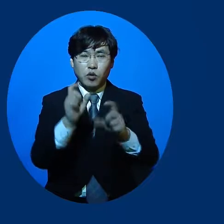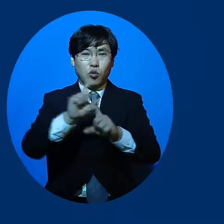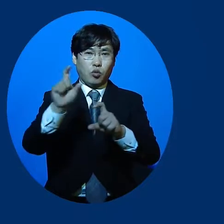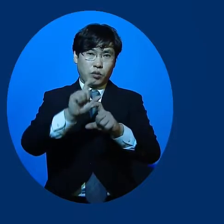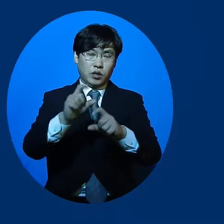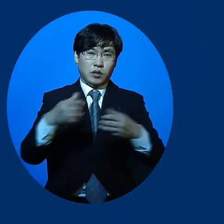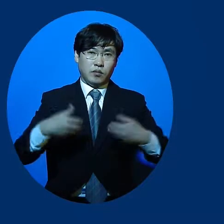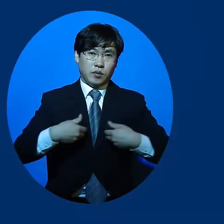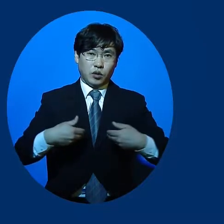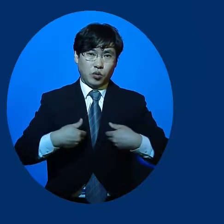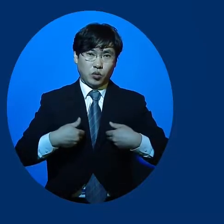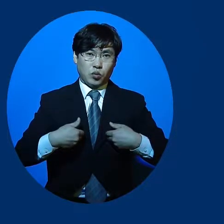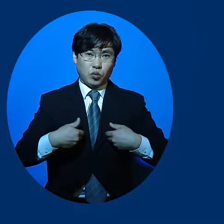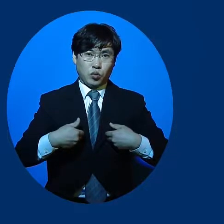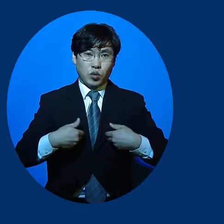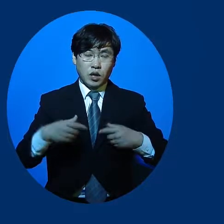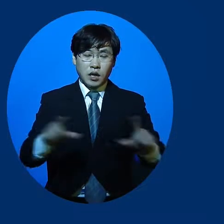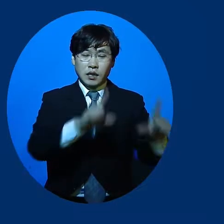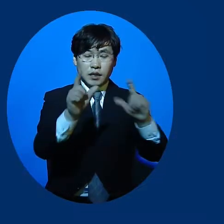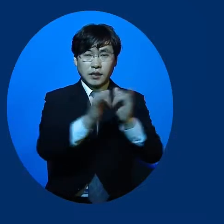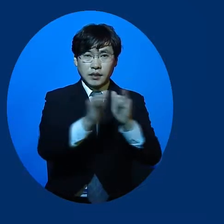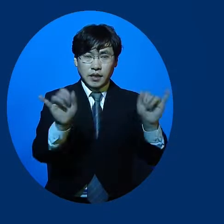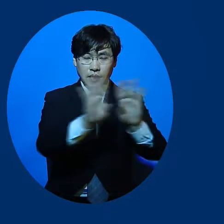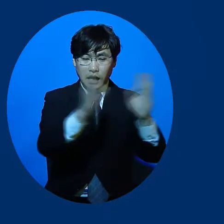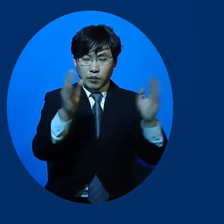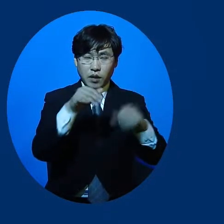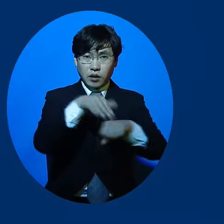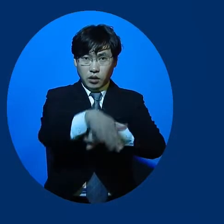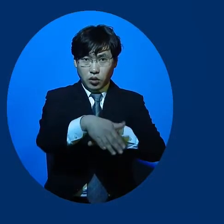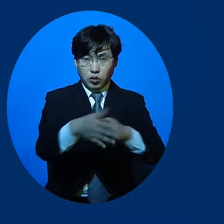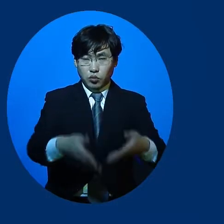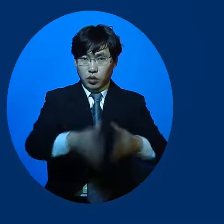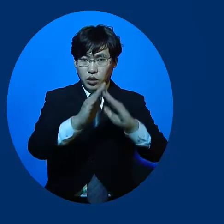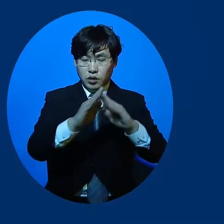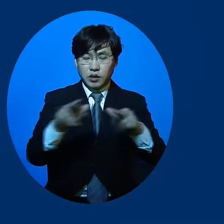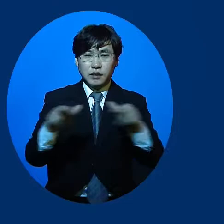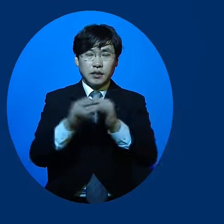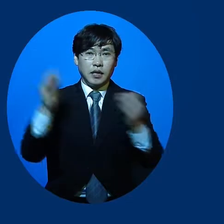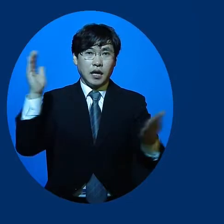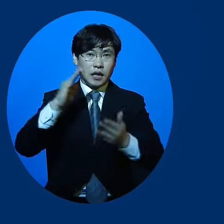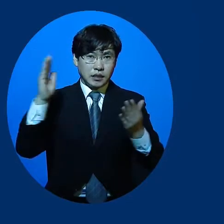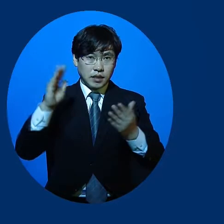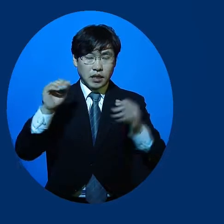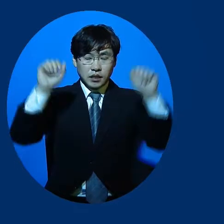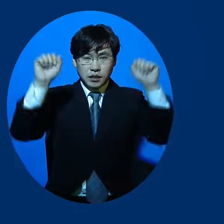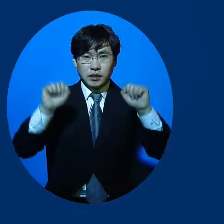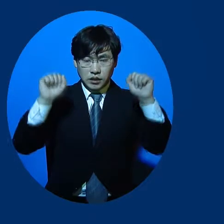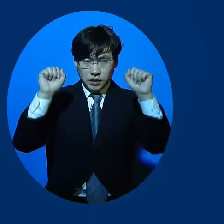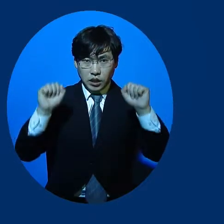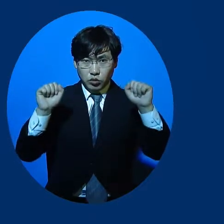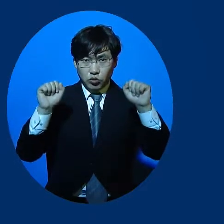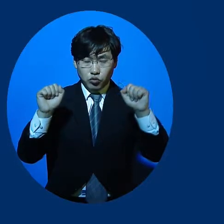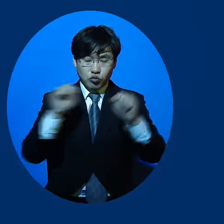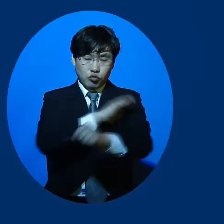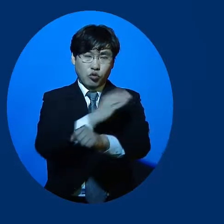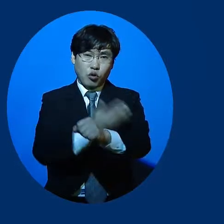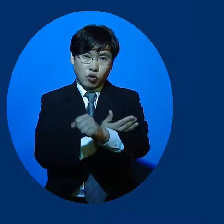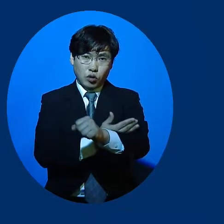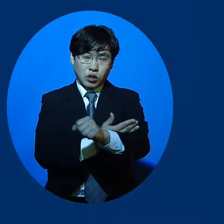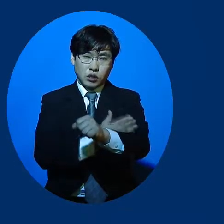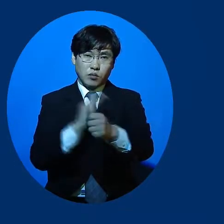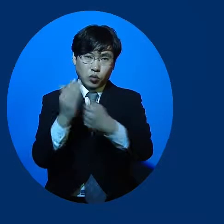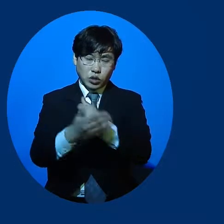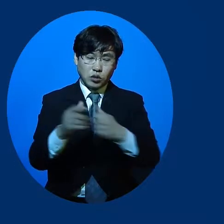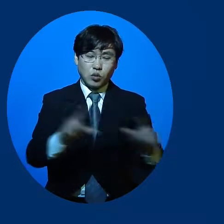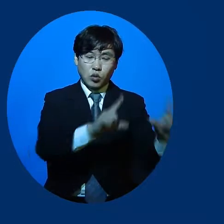지역주민 개방형 체육시설로 설치하여 장애 학생의 체육활동 보장과 함께 지역